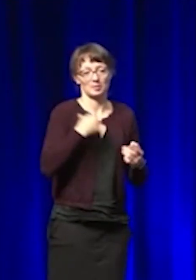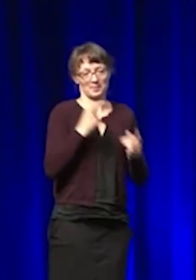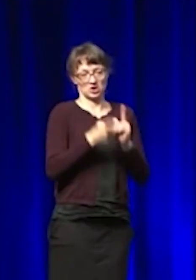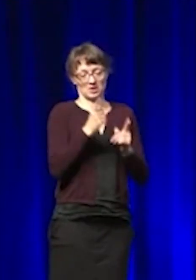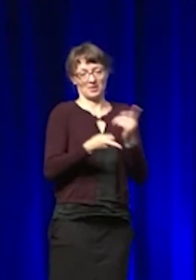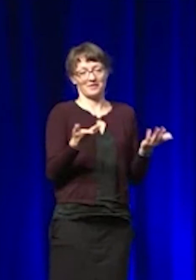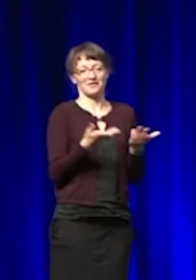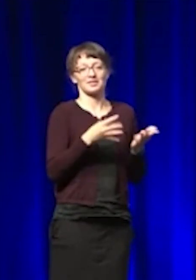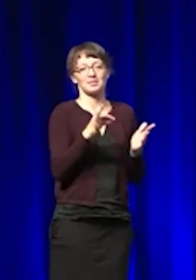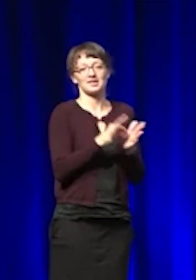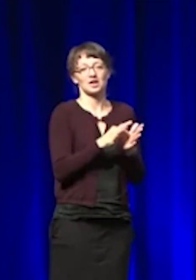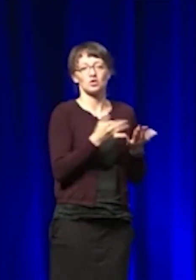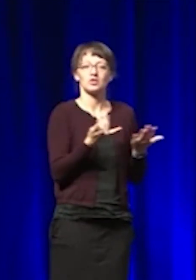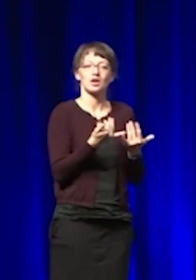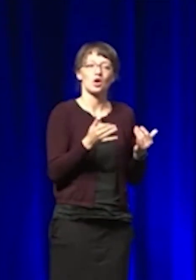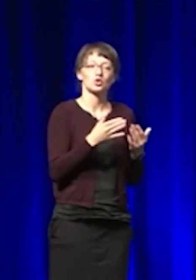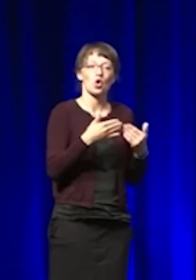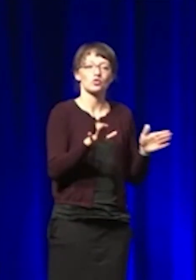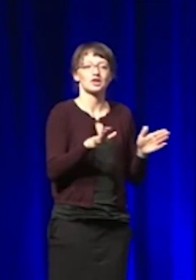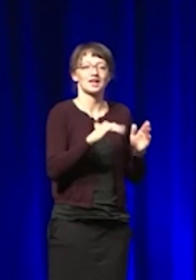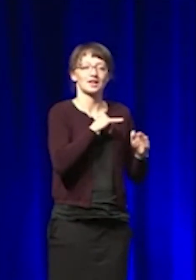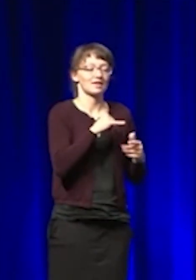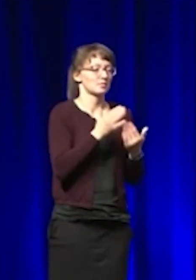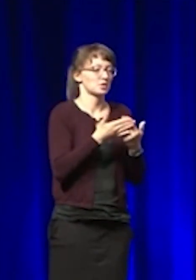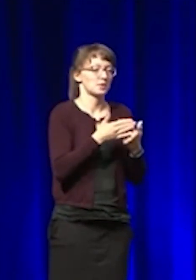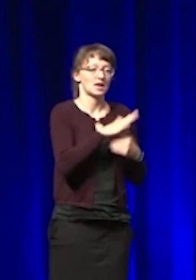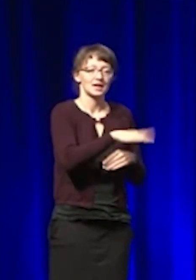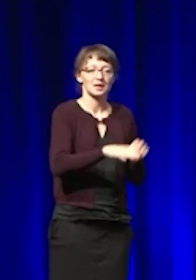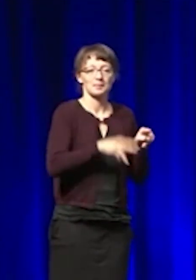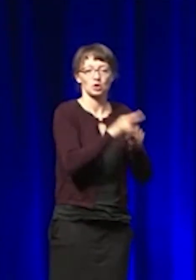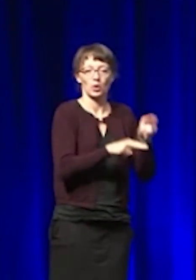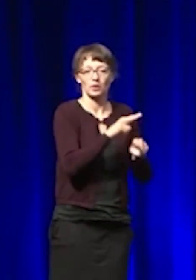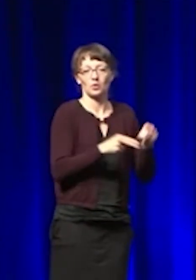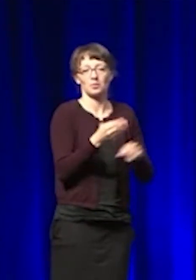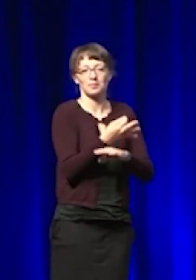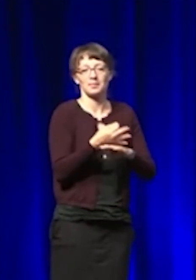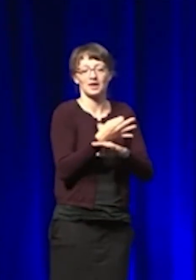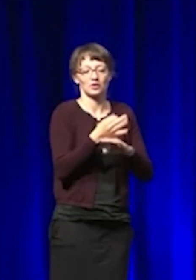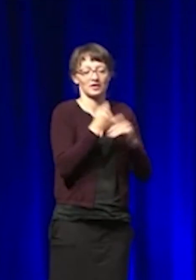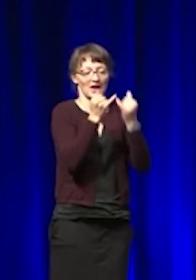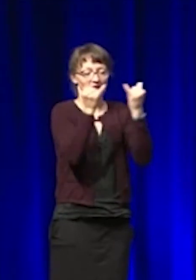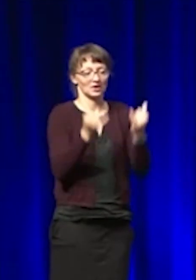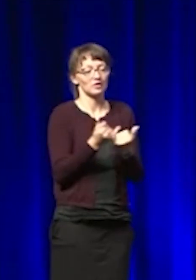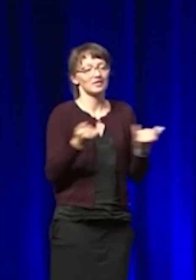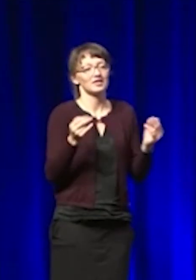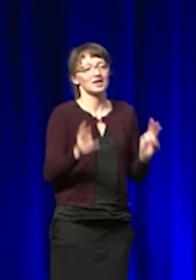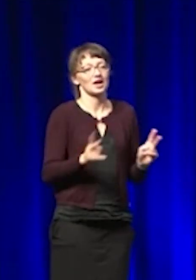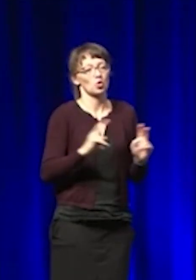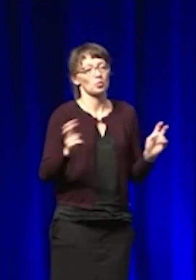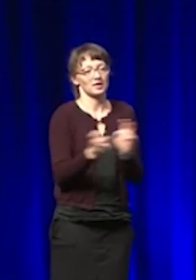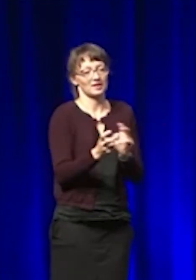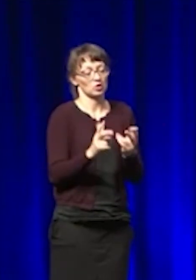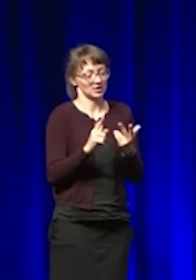und wie man öffentliche Interessen von Kinderbetreuung bis zu Bildungseinrichtungen auch vor Ort umsetzt. Und es ist tatsächlich